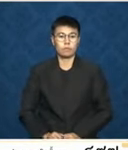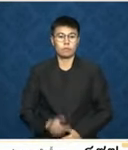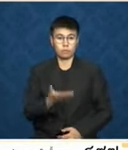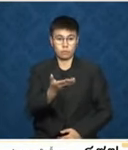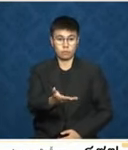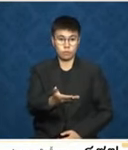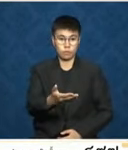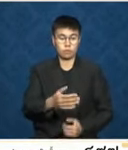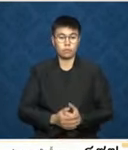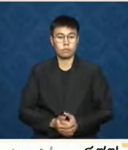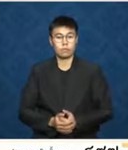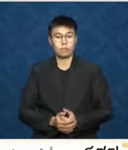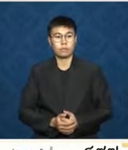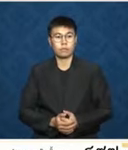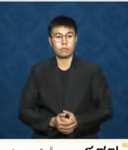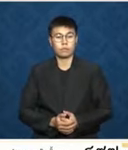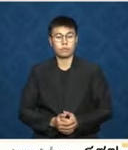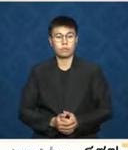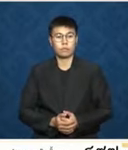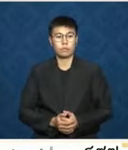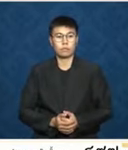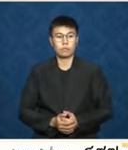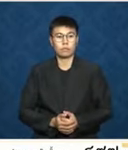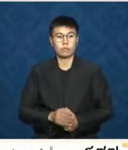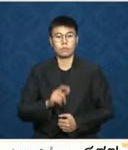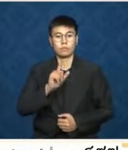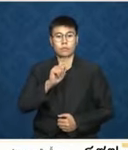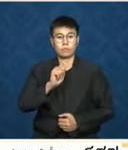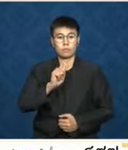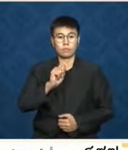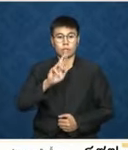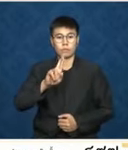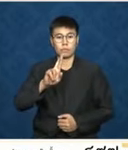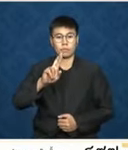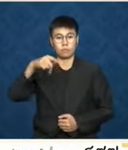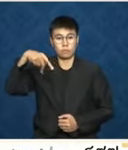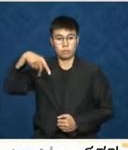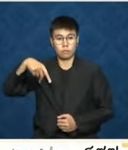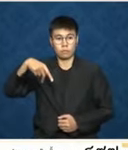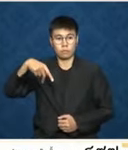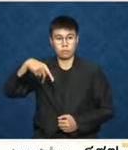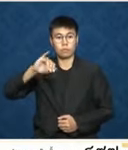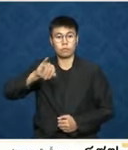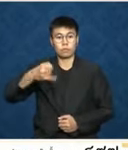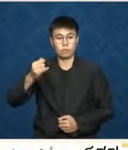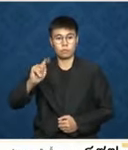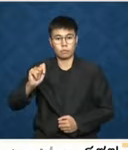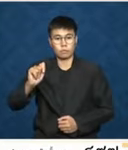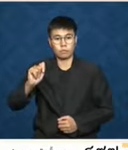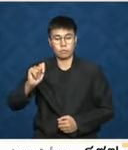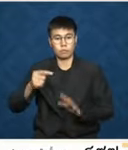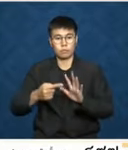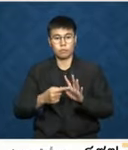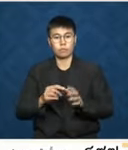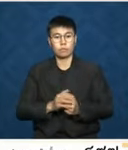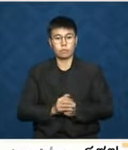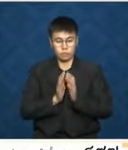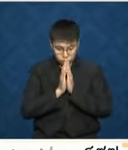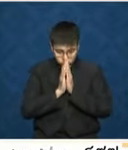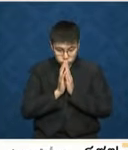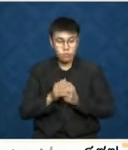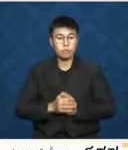เชิญว่าว่าที่ร้อยตีหญิงอรพันธ์เอ่อจันตาเรืองครับเรียนท่านประธาน